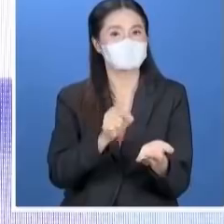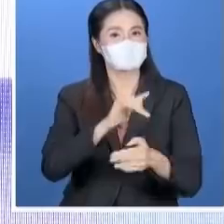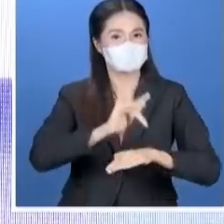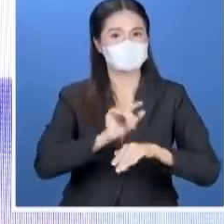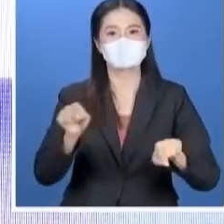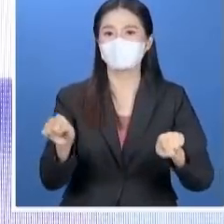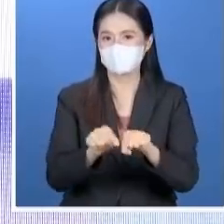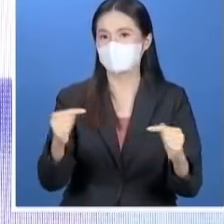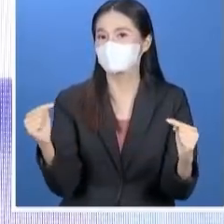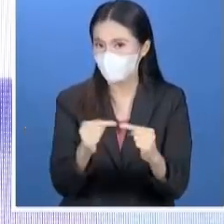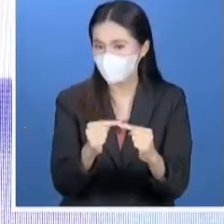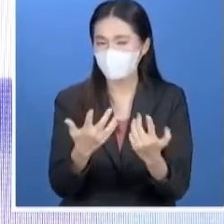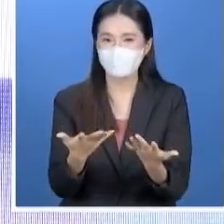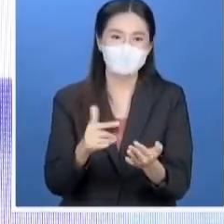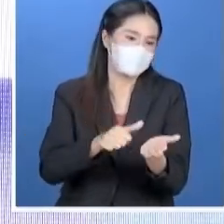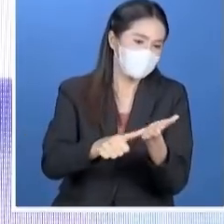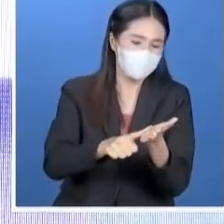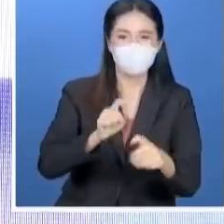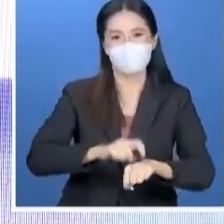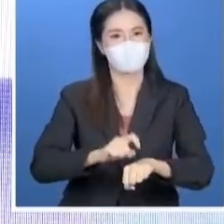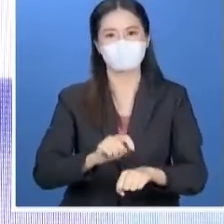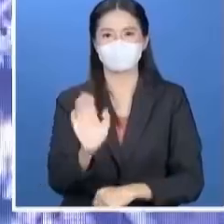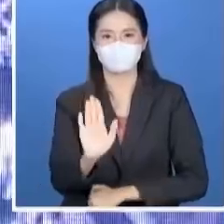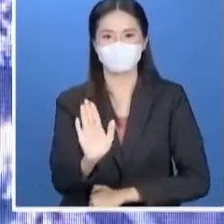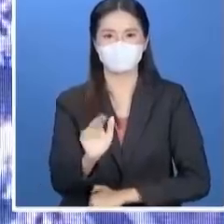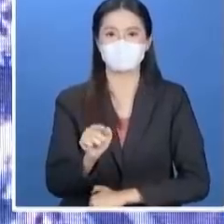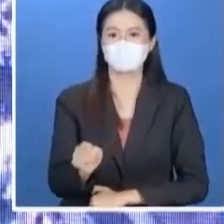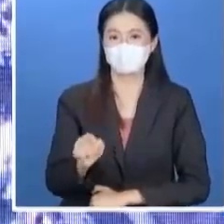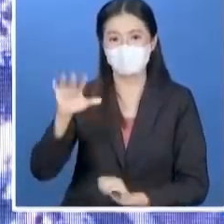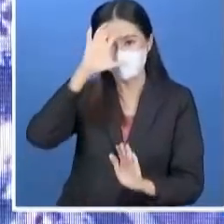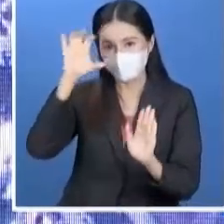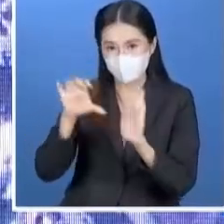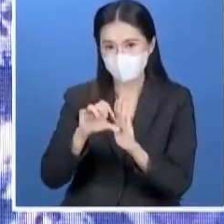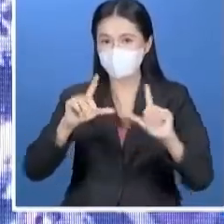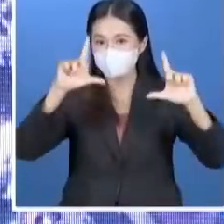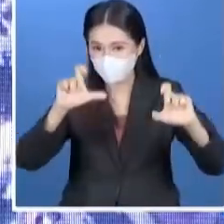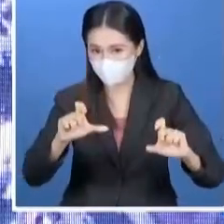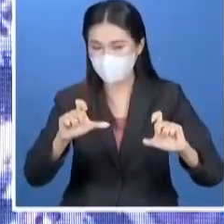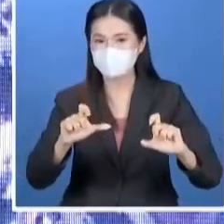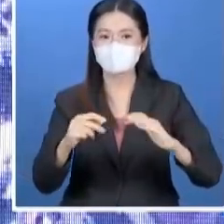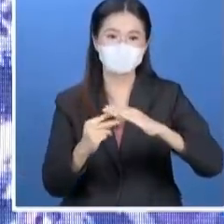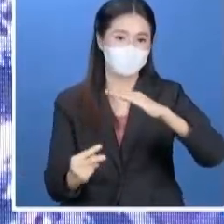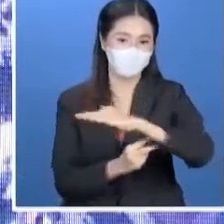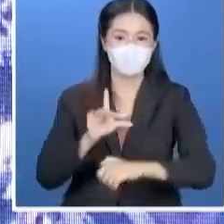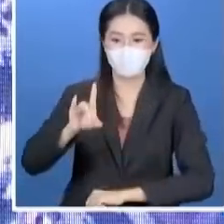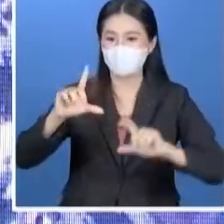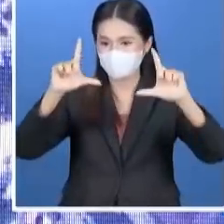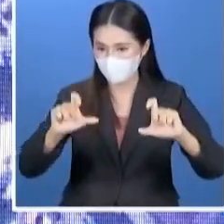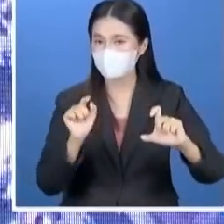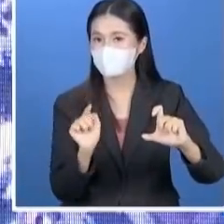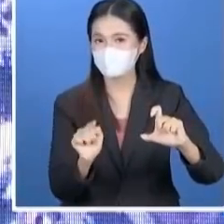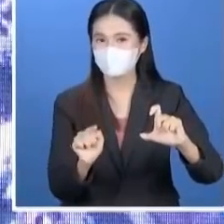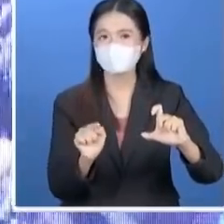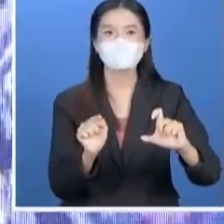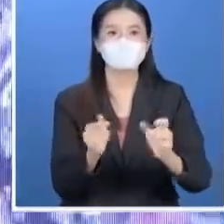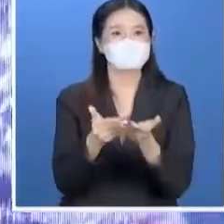จึงเป็นไปไม่ได้ที่จะมีการแก้ไขเวลาในภาพนี้และเมื่อภาพดังกล่าวถูกถ่ายขึ้นบริเวณนี้จริงจึงทำให้ยืนยันว่า